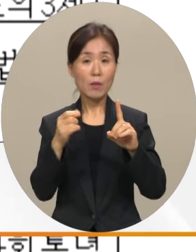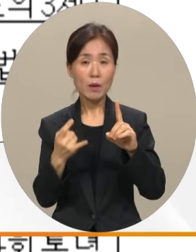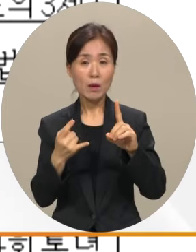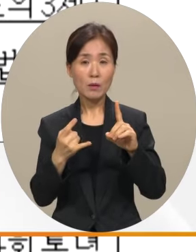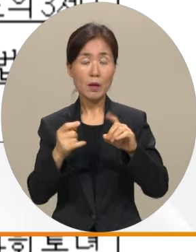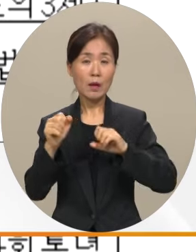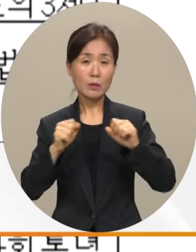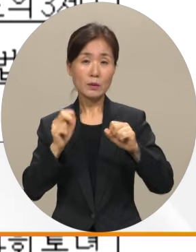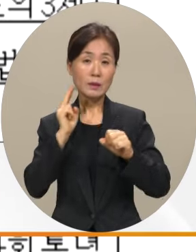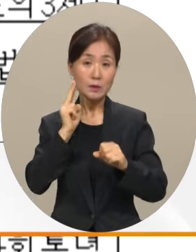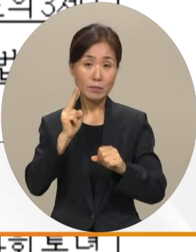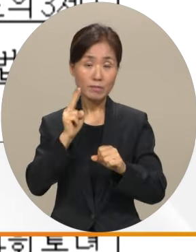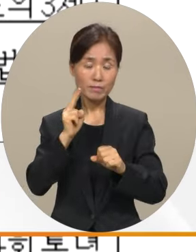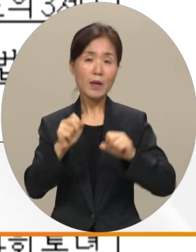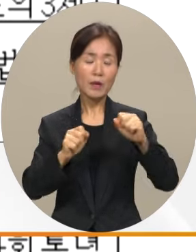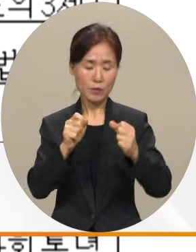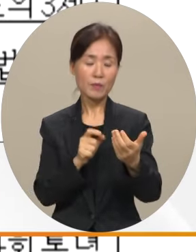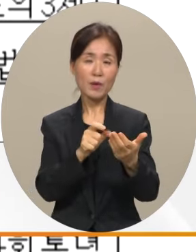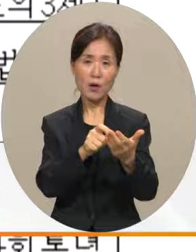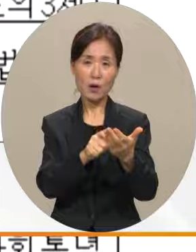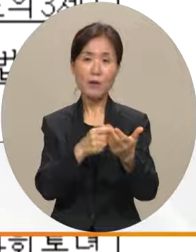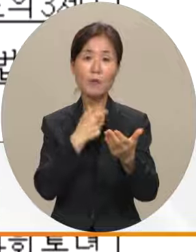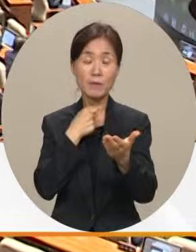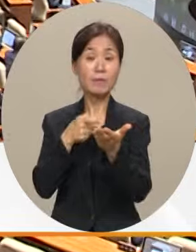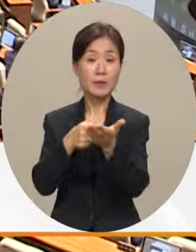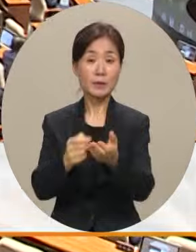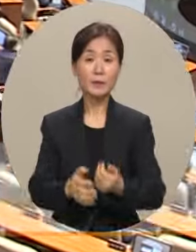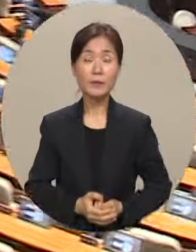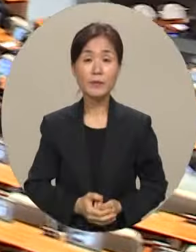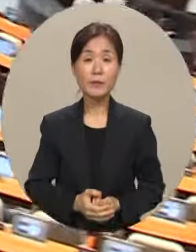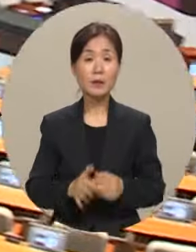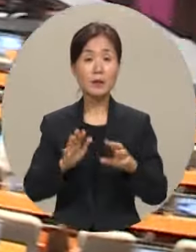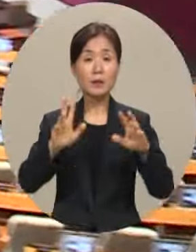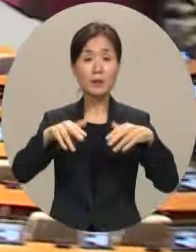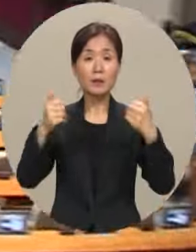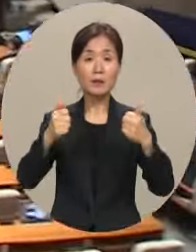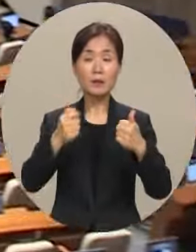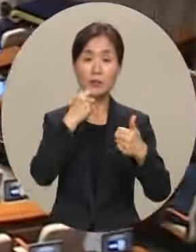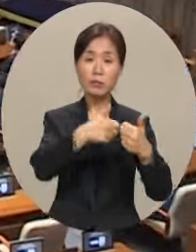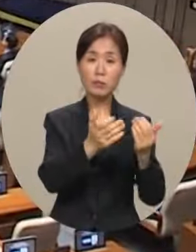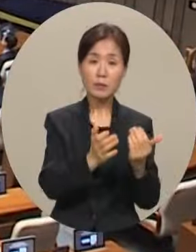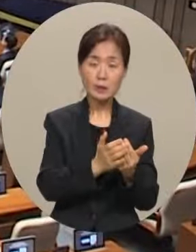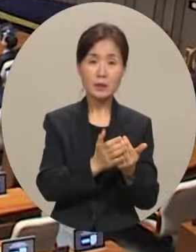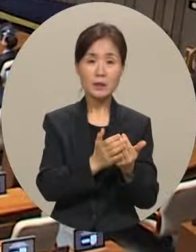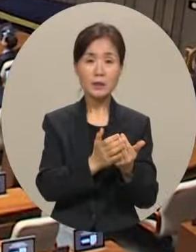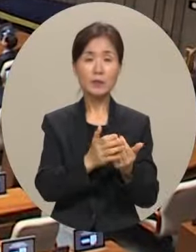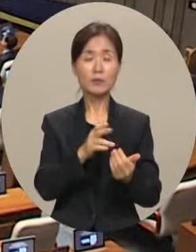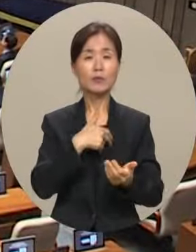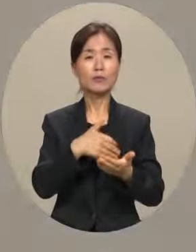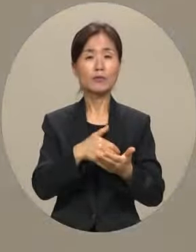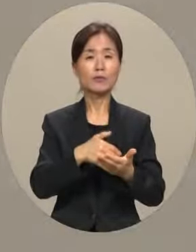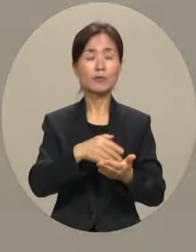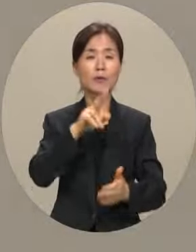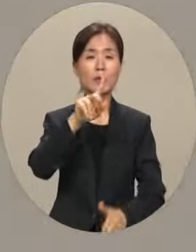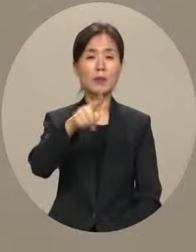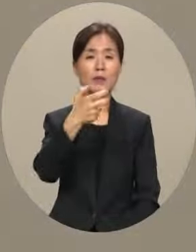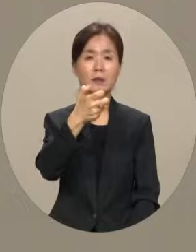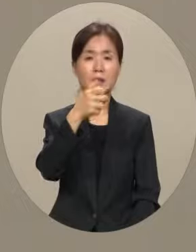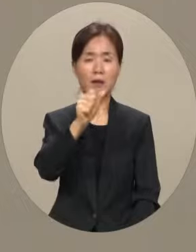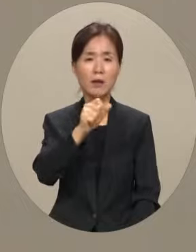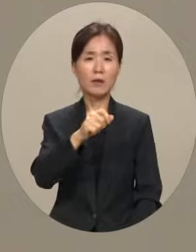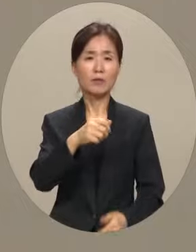심한 것으로 판단되는 행위라고 명시하자는 겁니다. 현재 국회는 더불어민주당이 175석으로 원내